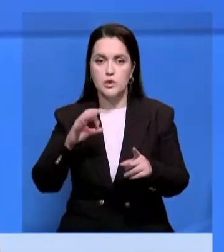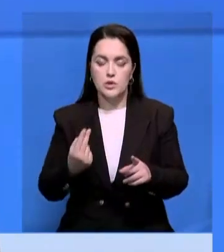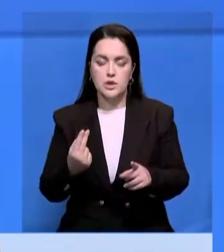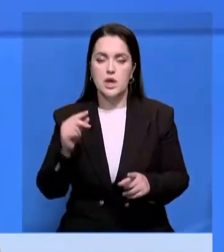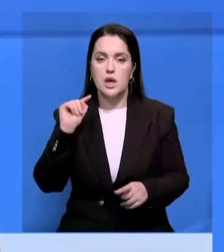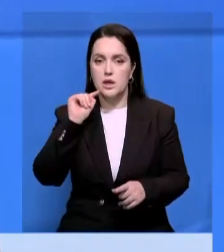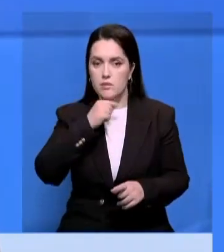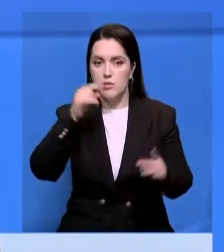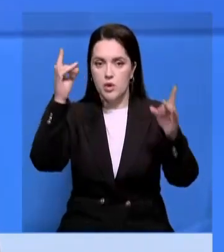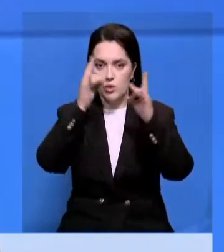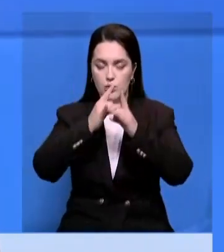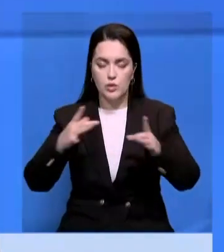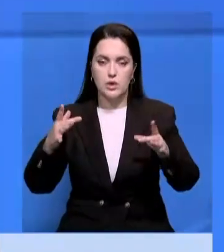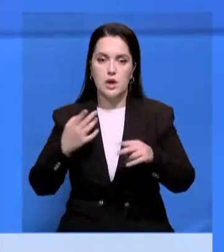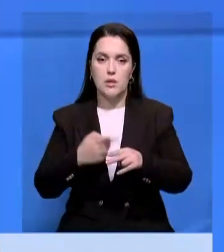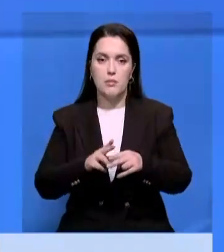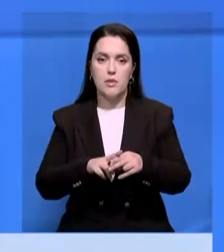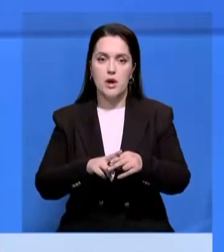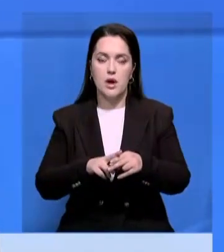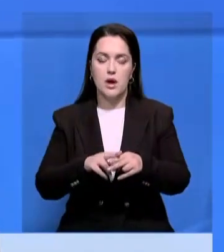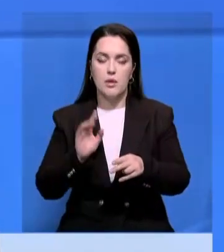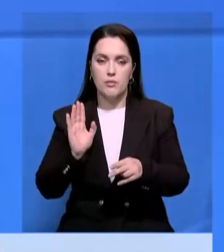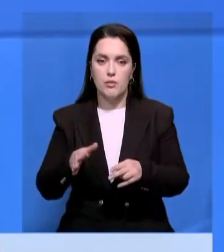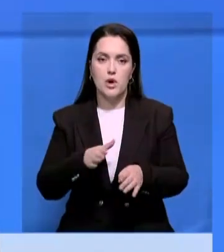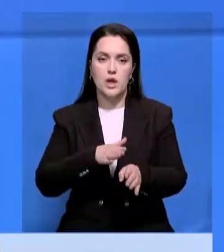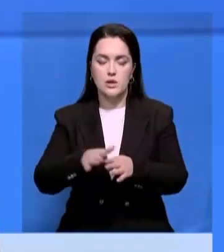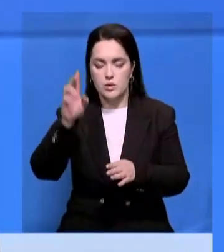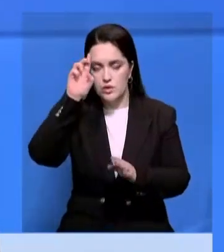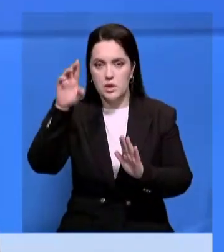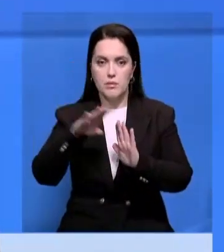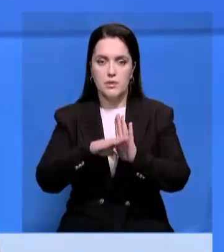экономической и культурной среды в рамках реализации государственных программ